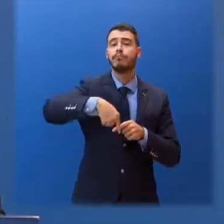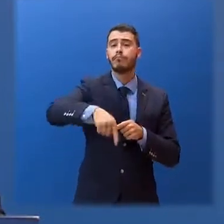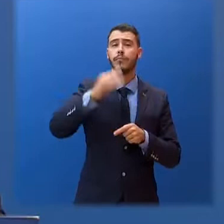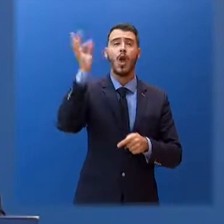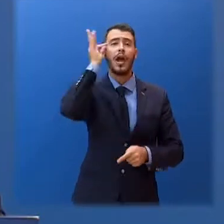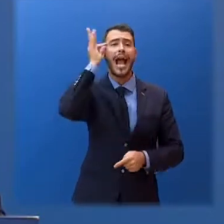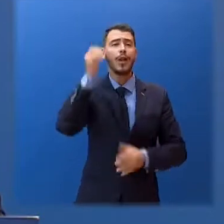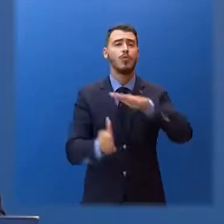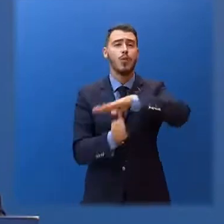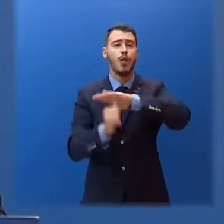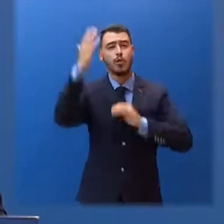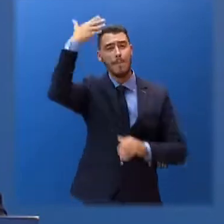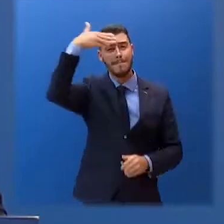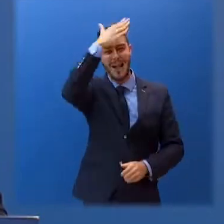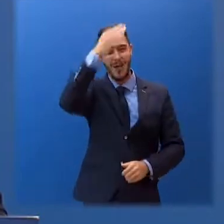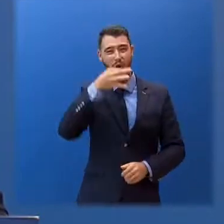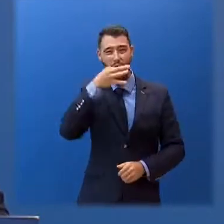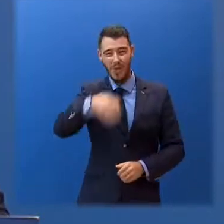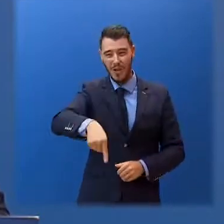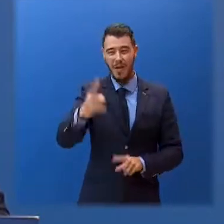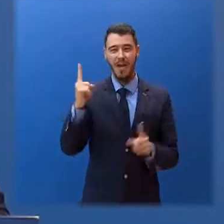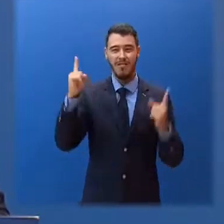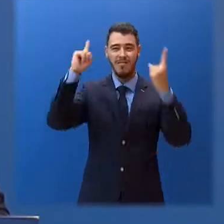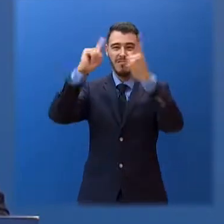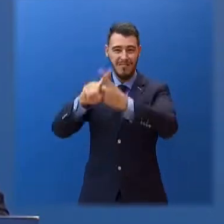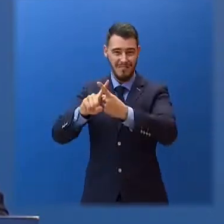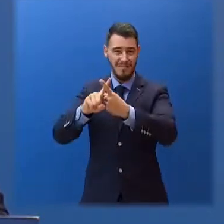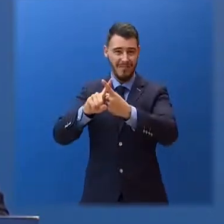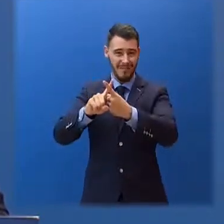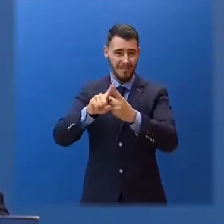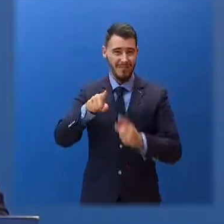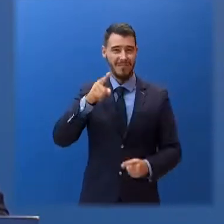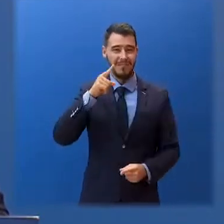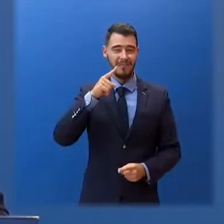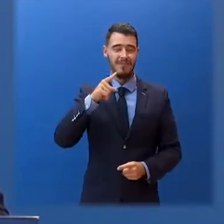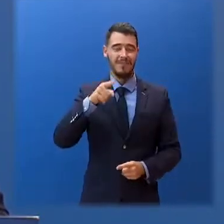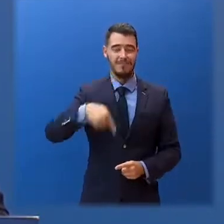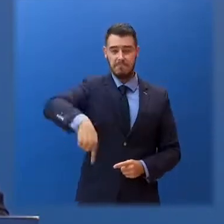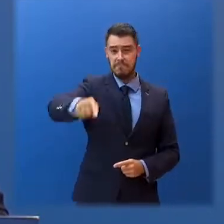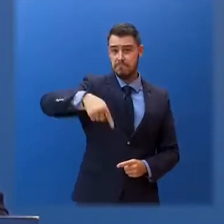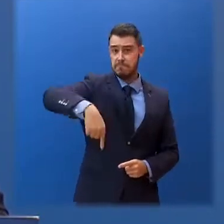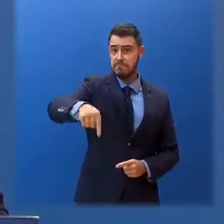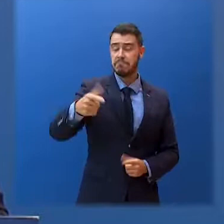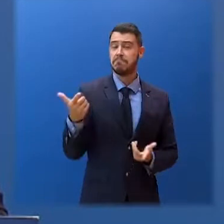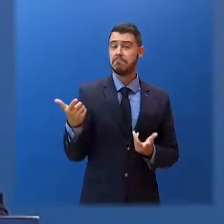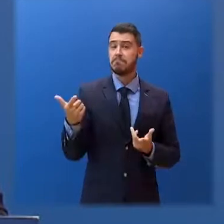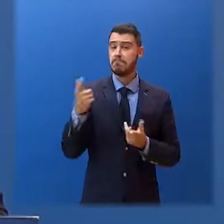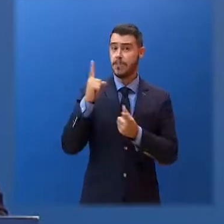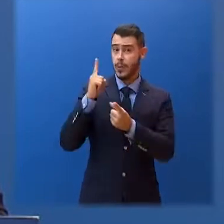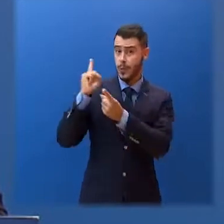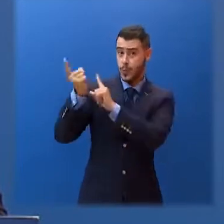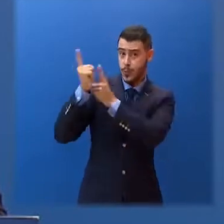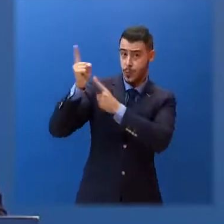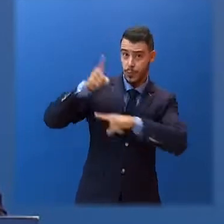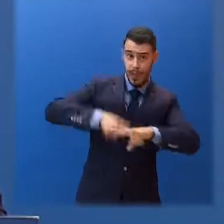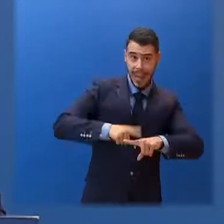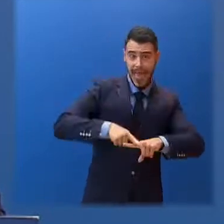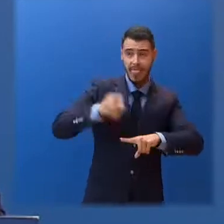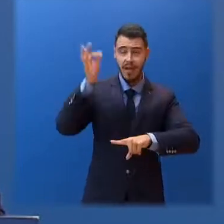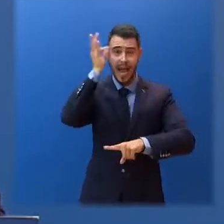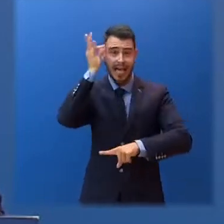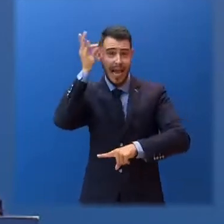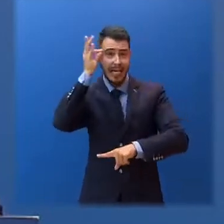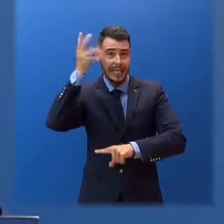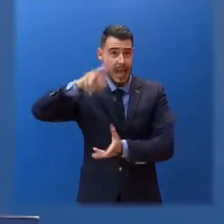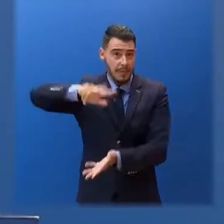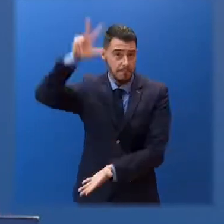Γάλλο Πρόεδρο? Θέλω να πω, θα κλειδώσει εκεί η συνεργασία με τη αμυντική συμφωνία με τη Γαλλία? Θα